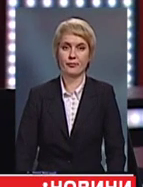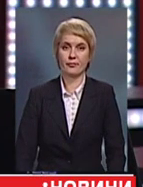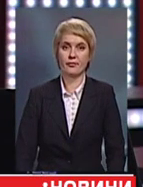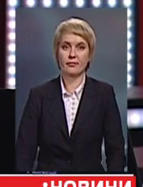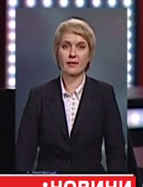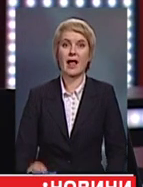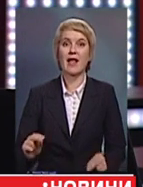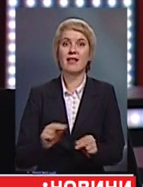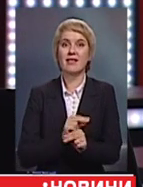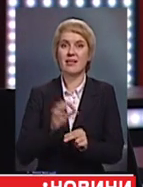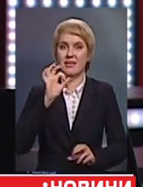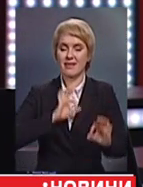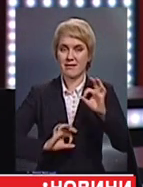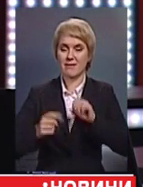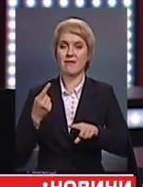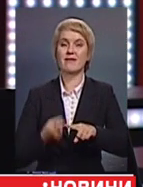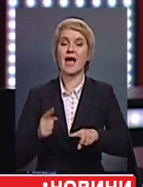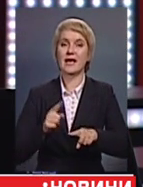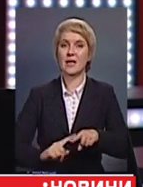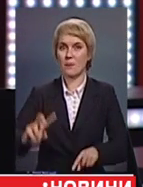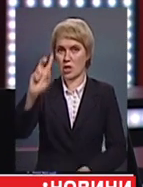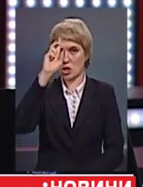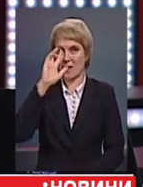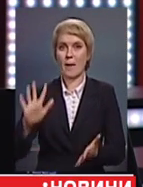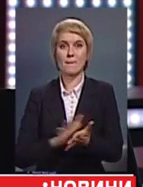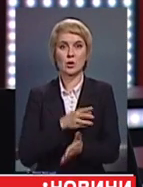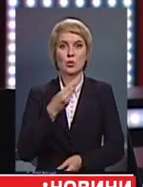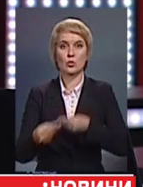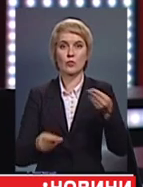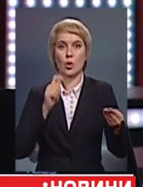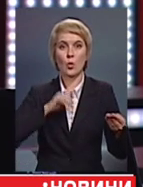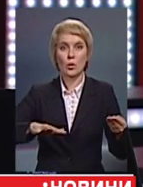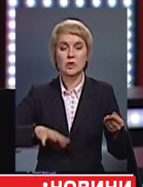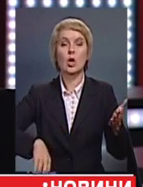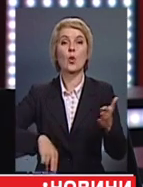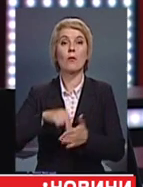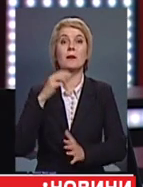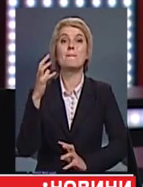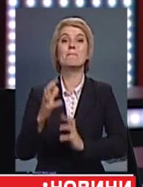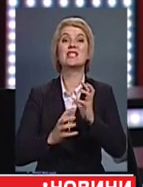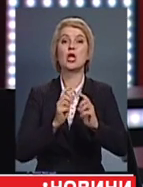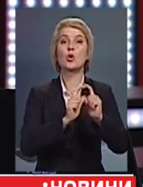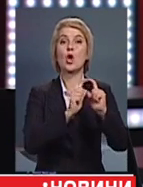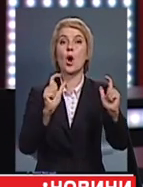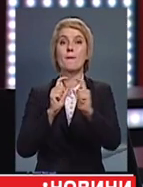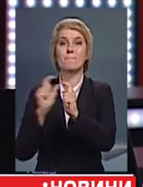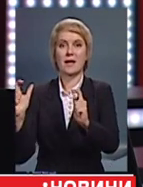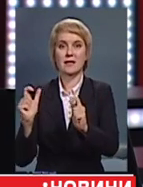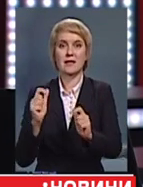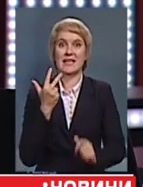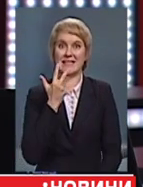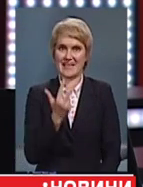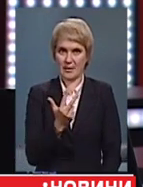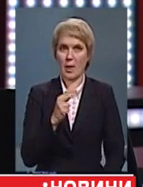ліки, якими держава безкоштовно забезпечує українців, купуватимуть міжнародні компанії. Їх буде 3, працюватимуть у 7 напрямках.